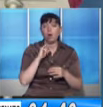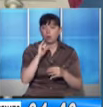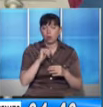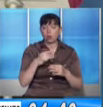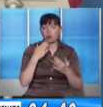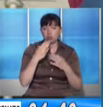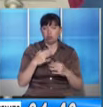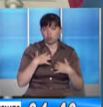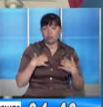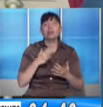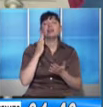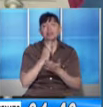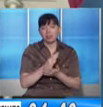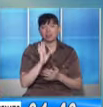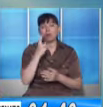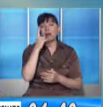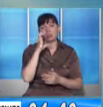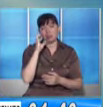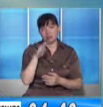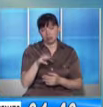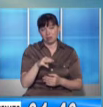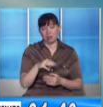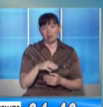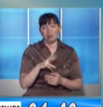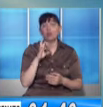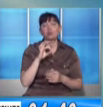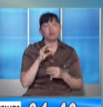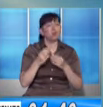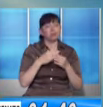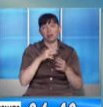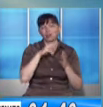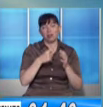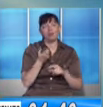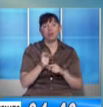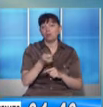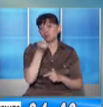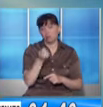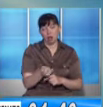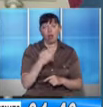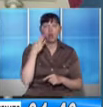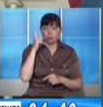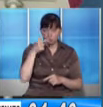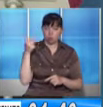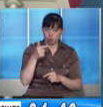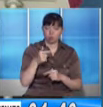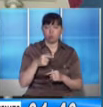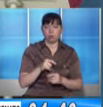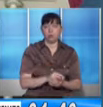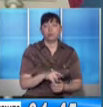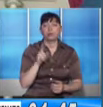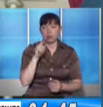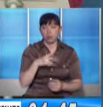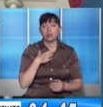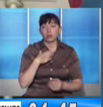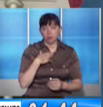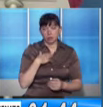Există și aici, da? În Moldova există un singur articol cu penalități foarte mici. Așa. Țineți minte și cazul de foarte scurt, doar pleșca colegul nostru